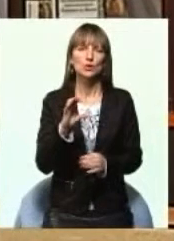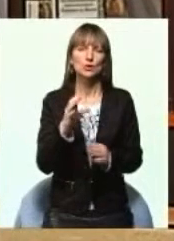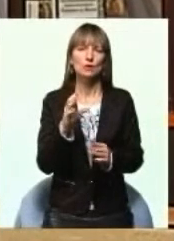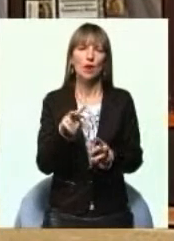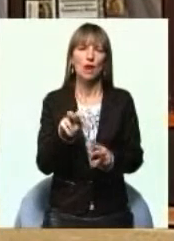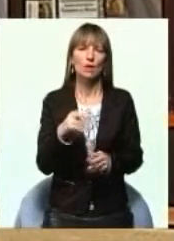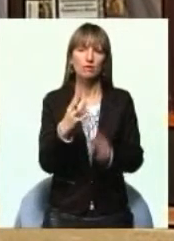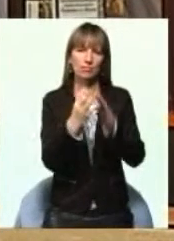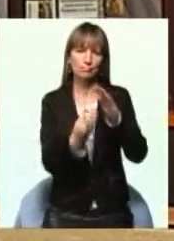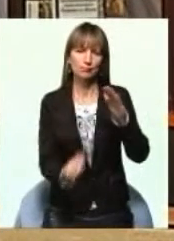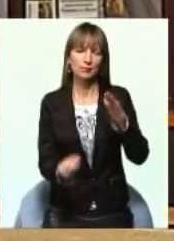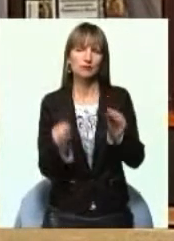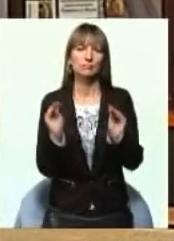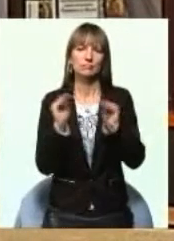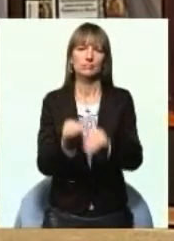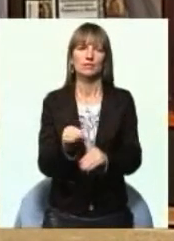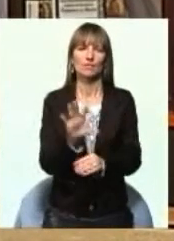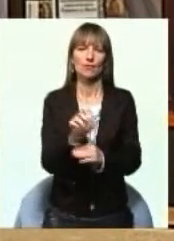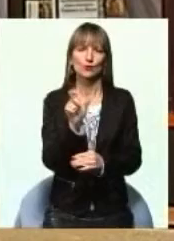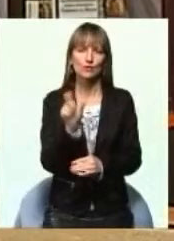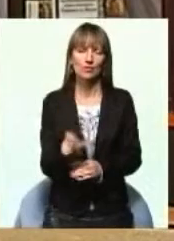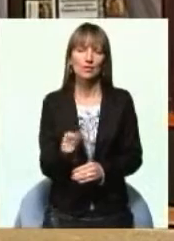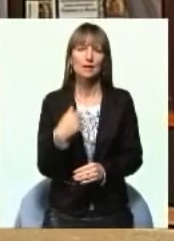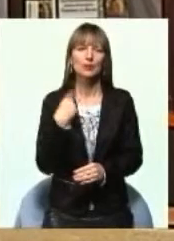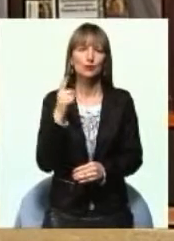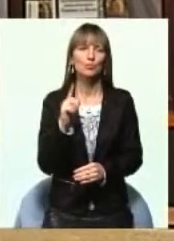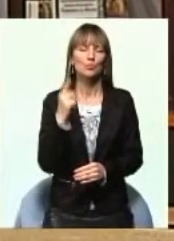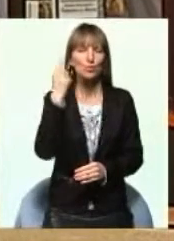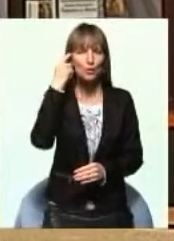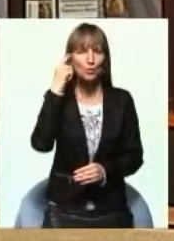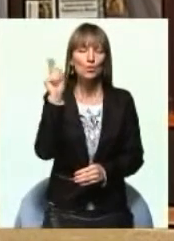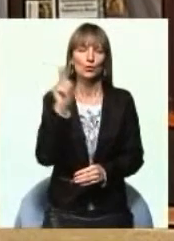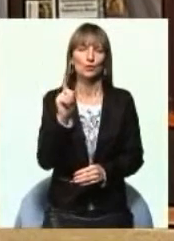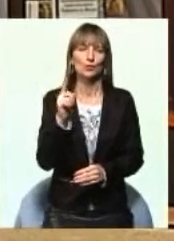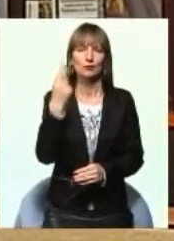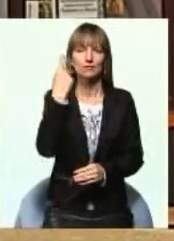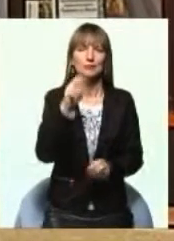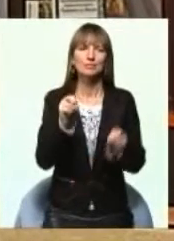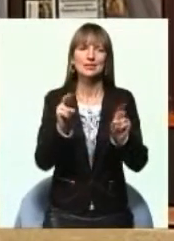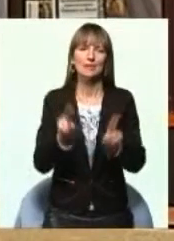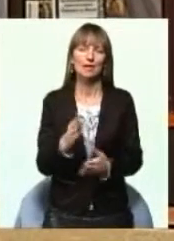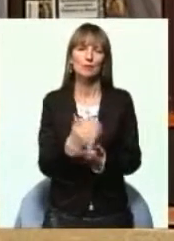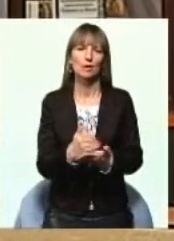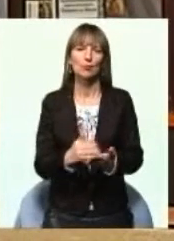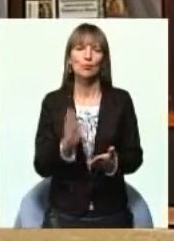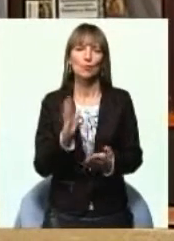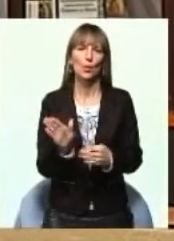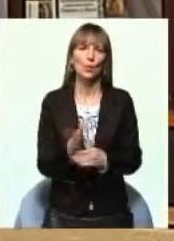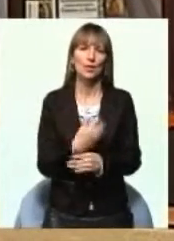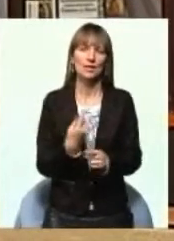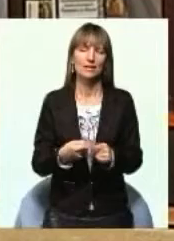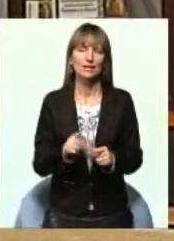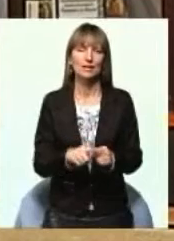фотографии человека. И, ну, я думаю, вы найдут специальную программу, которая будет убирать